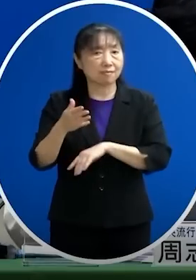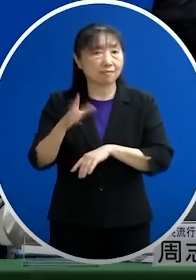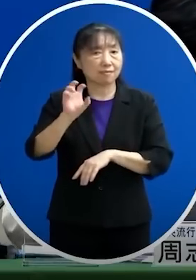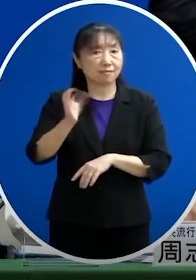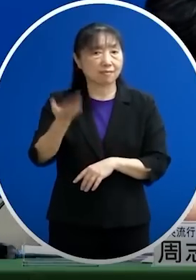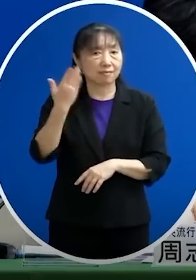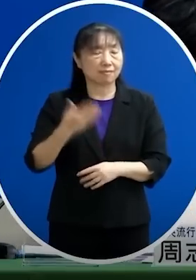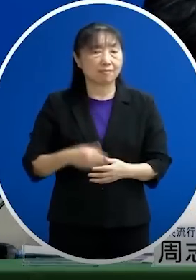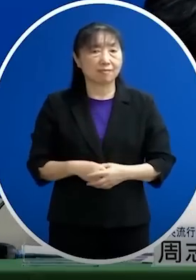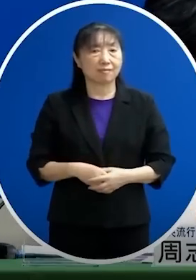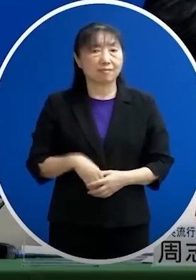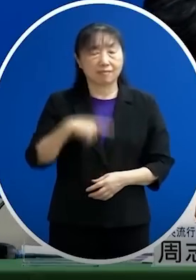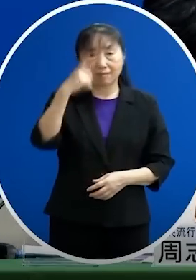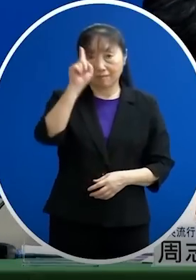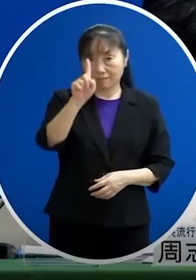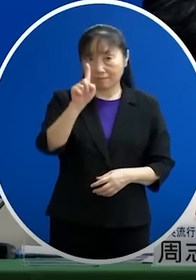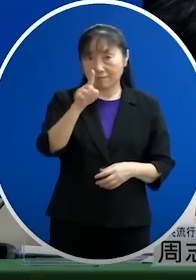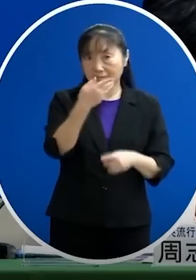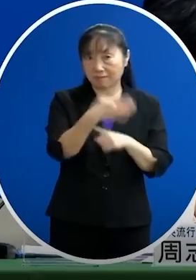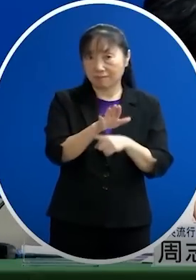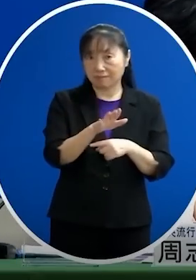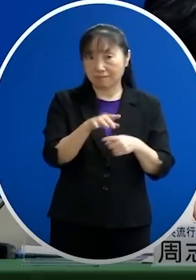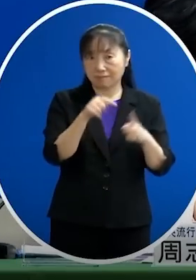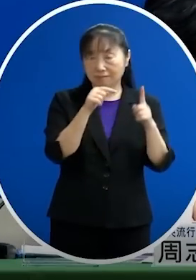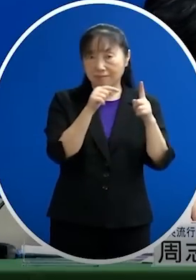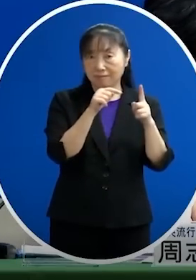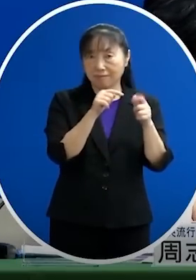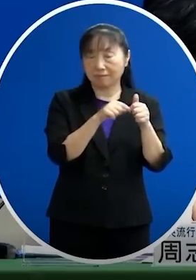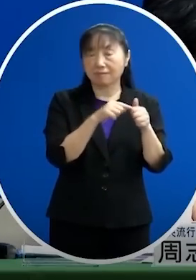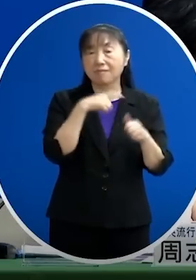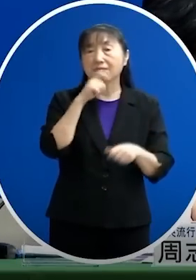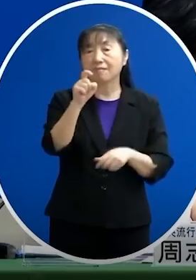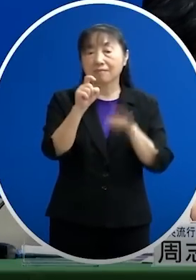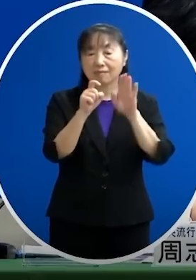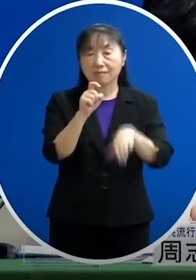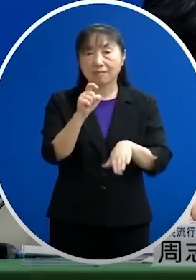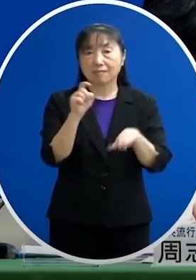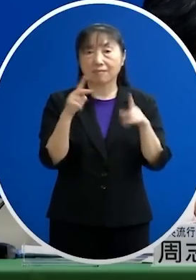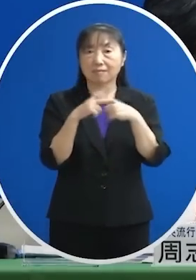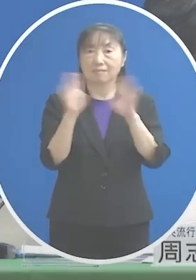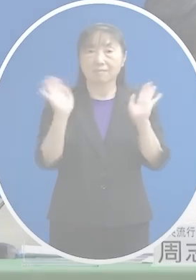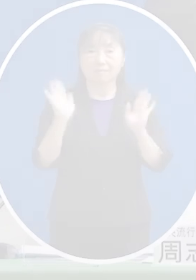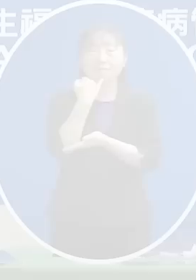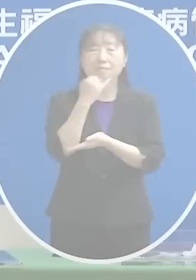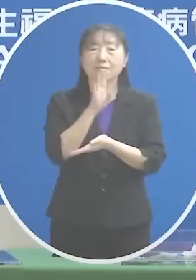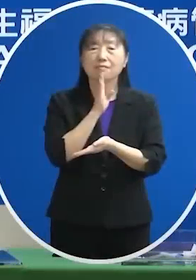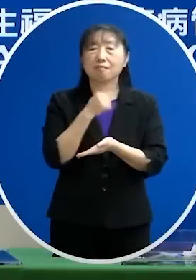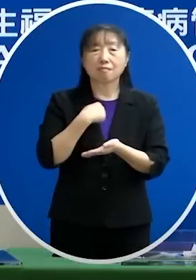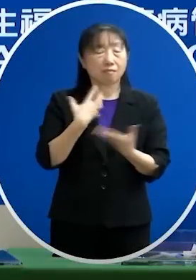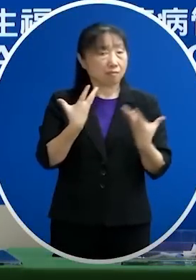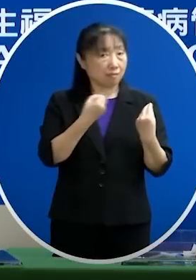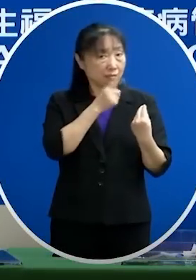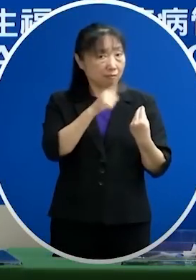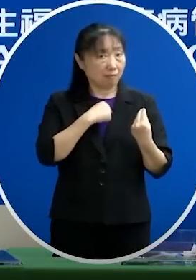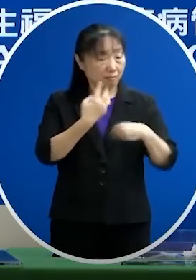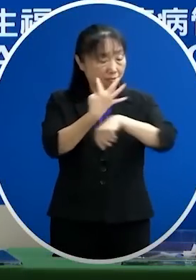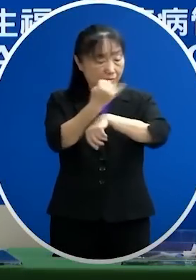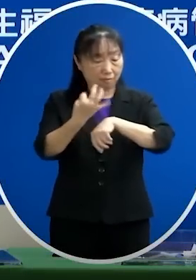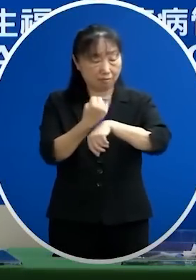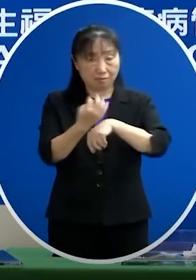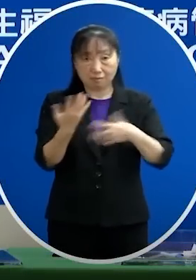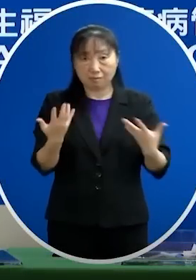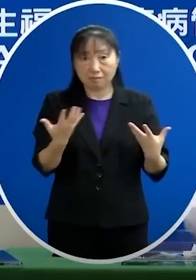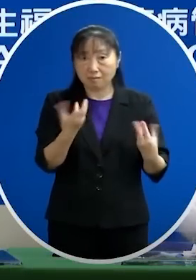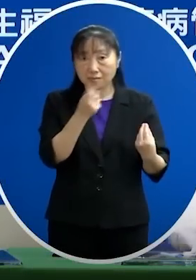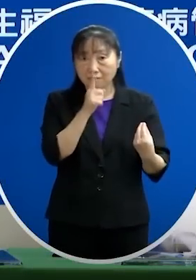80岁以上，那也有一位这个死亡的个案是一位这个未满10岁的一个小朋友。 是我们一再为了大家